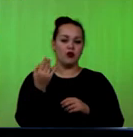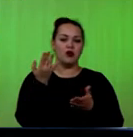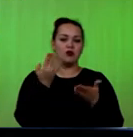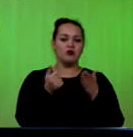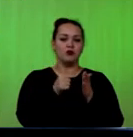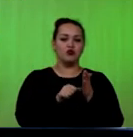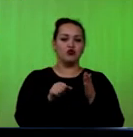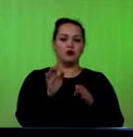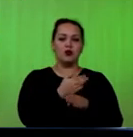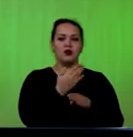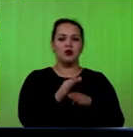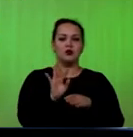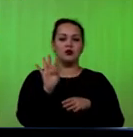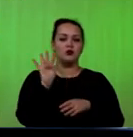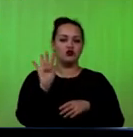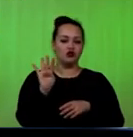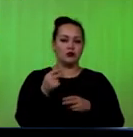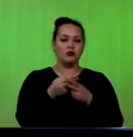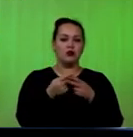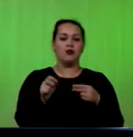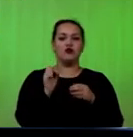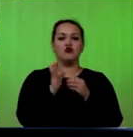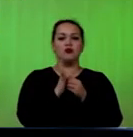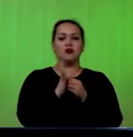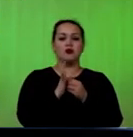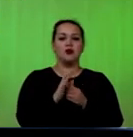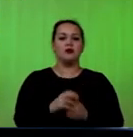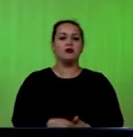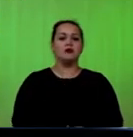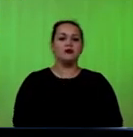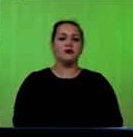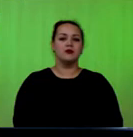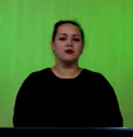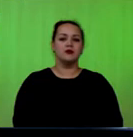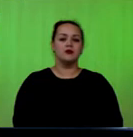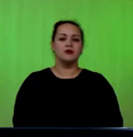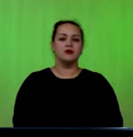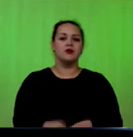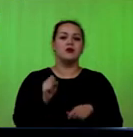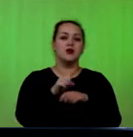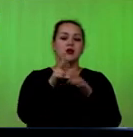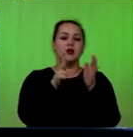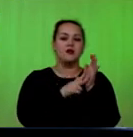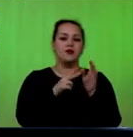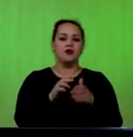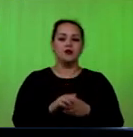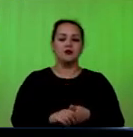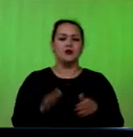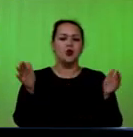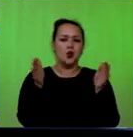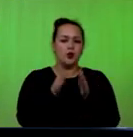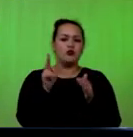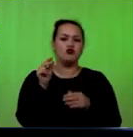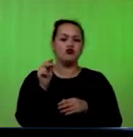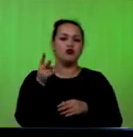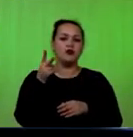60 разделим на 4 мы получим 15 задание 8 уменьшите число